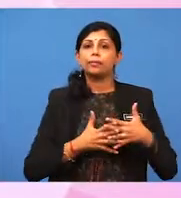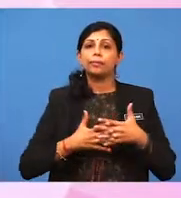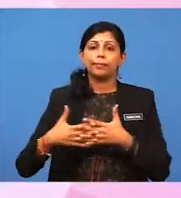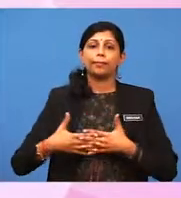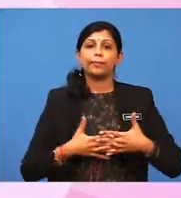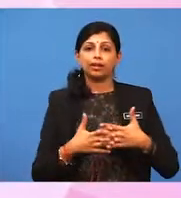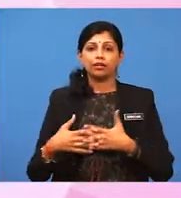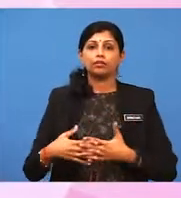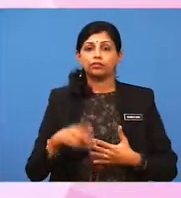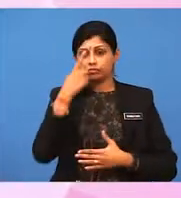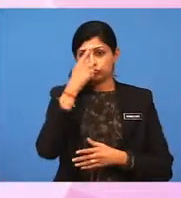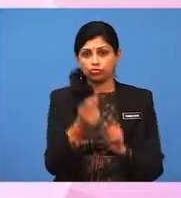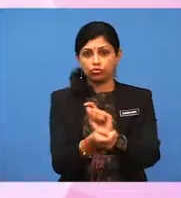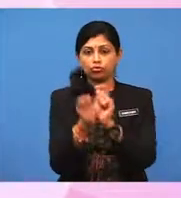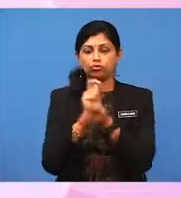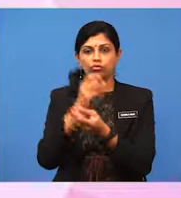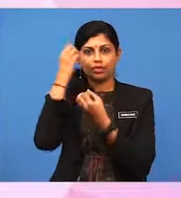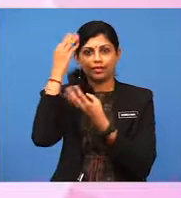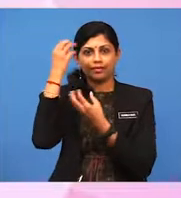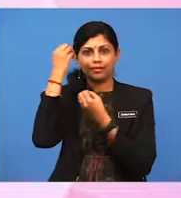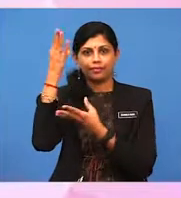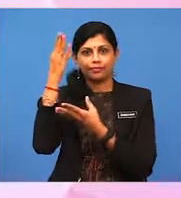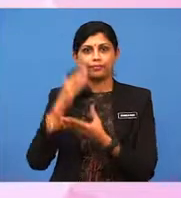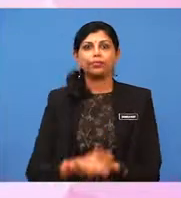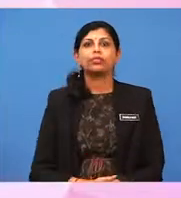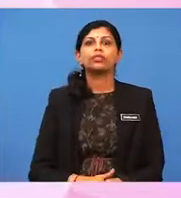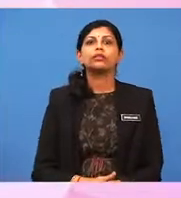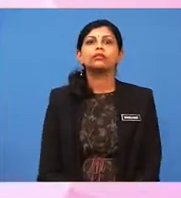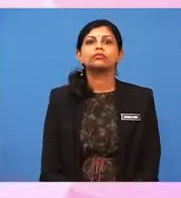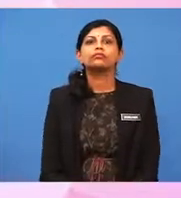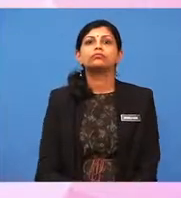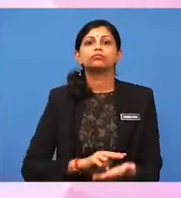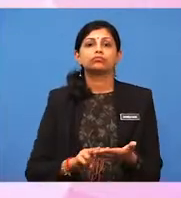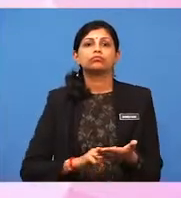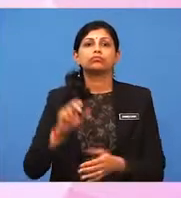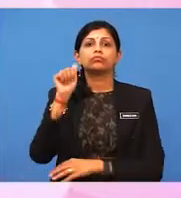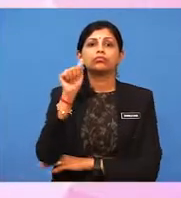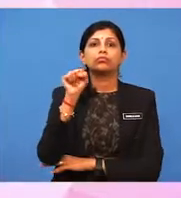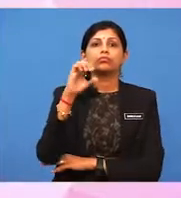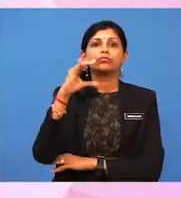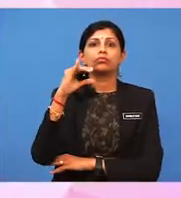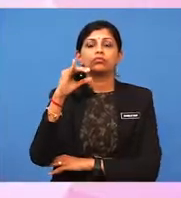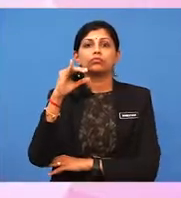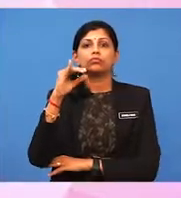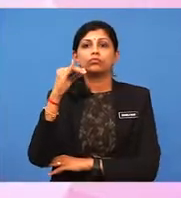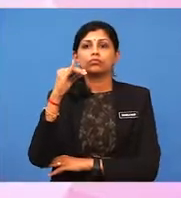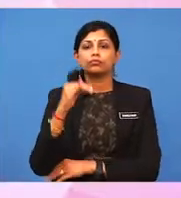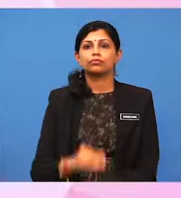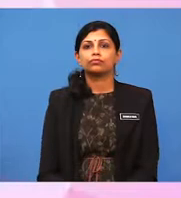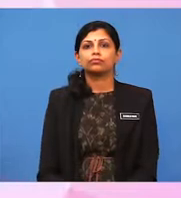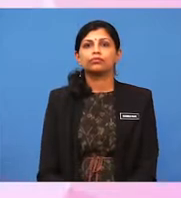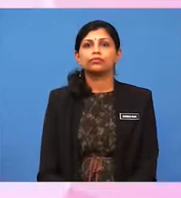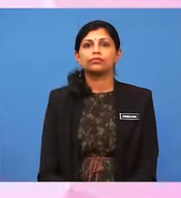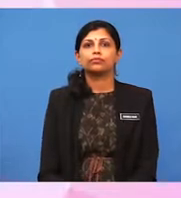lebih dikenali dengan nama ASCII, American Standard Code for Information Interchange. Berikut